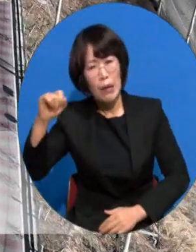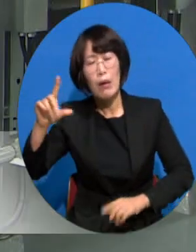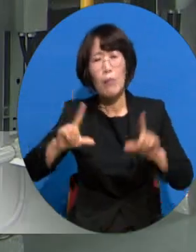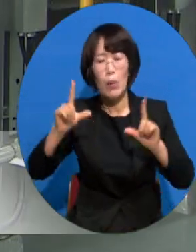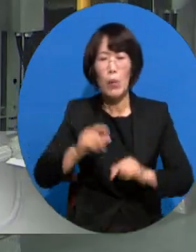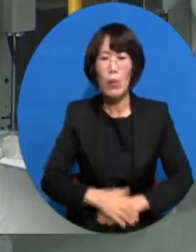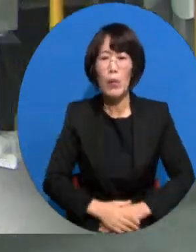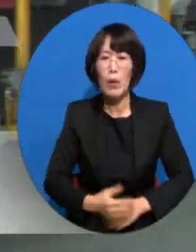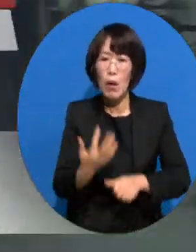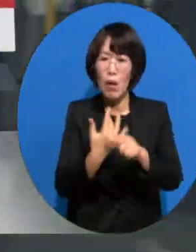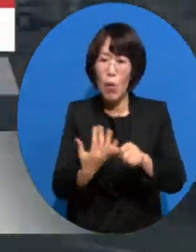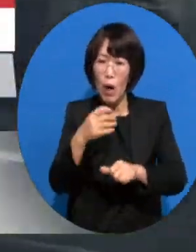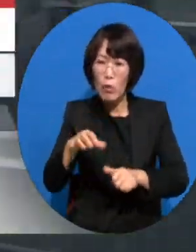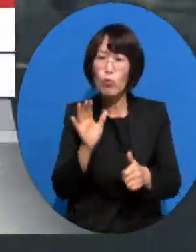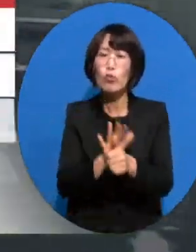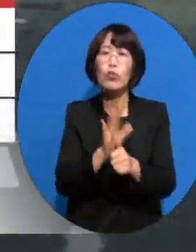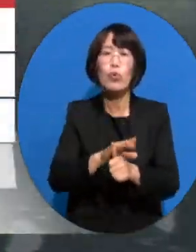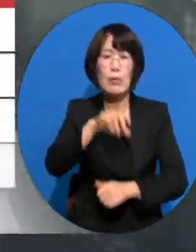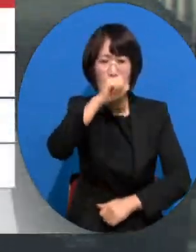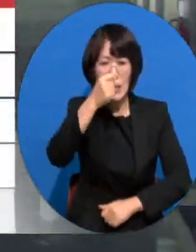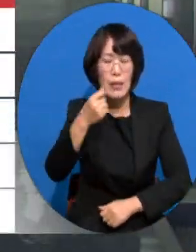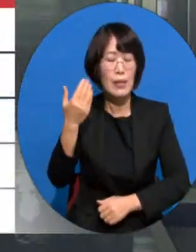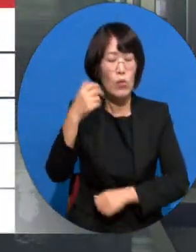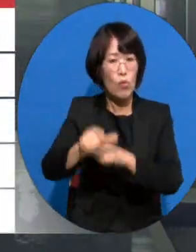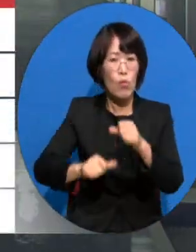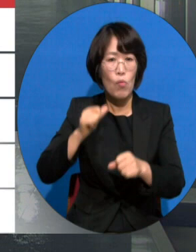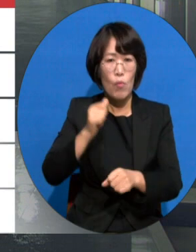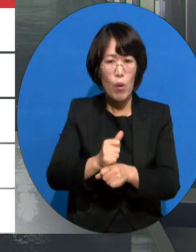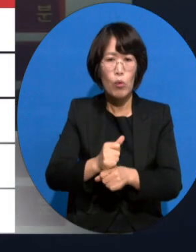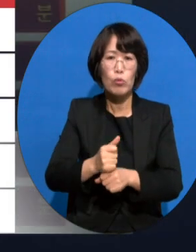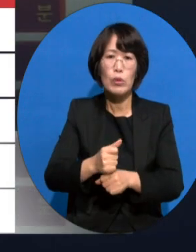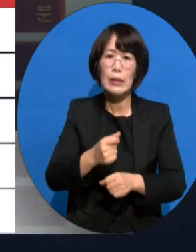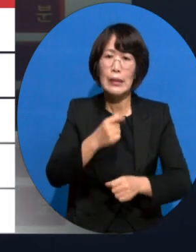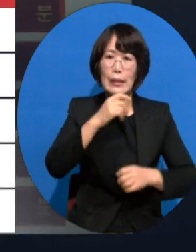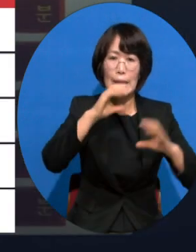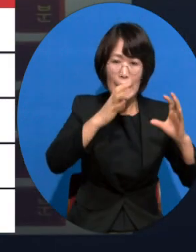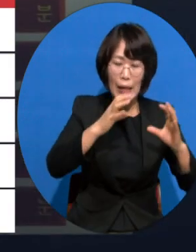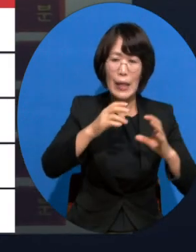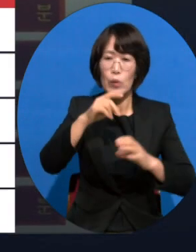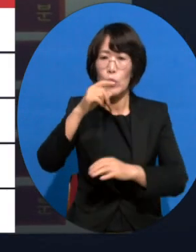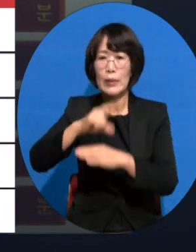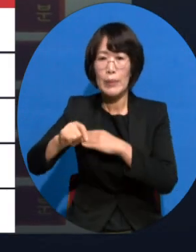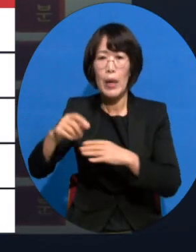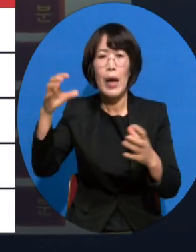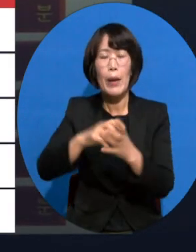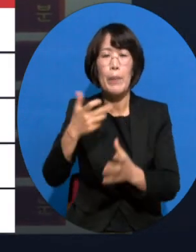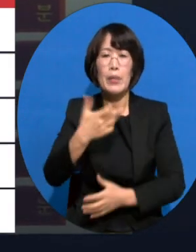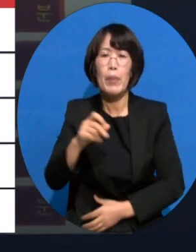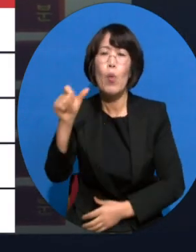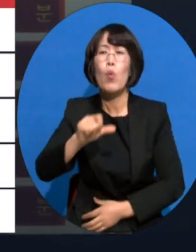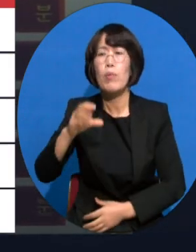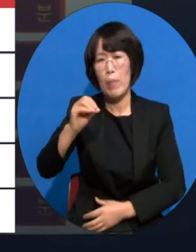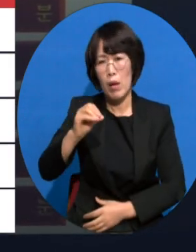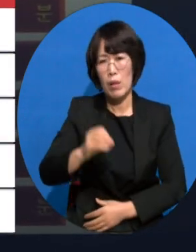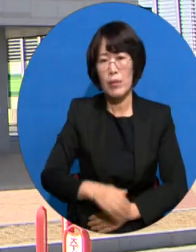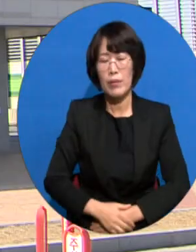모양새인데 화장장에 지원된 예산은 최근 5년 동안 국비와 지방비 등 18억 5천여만 원에